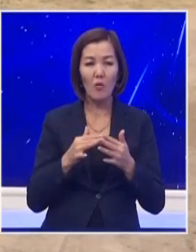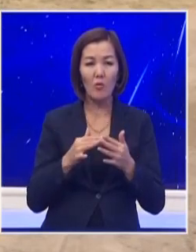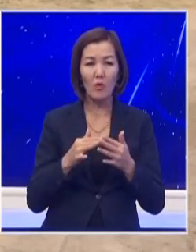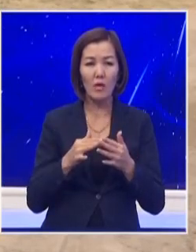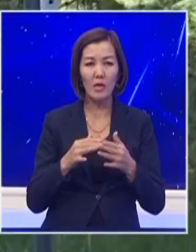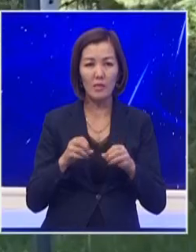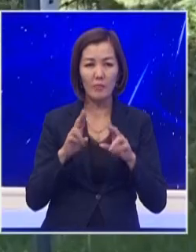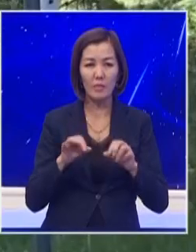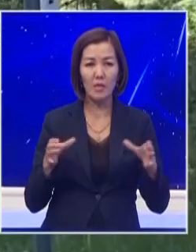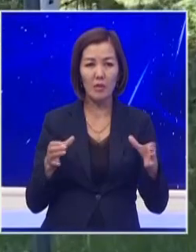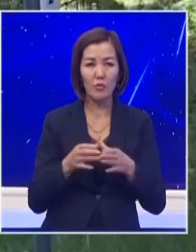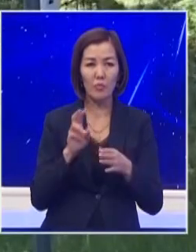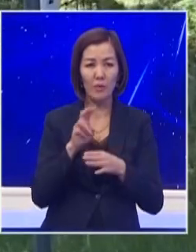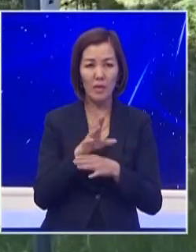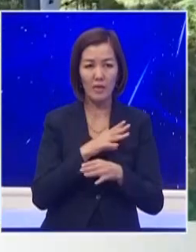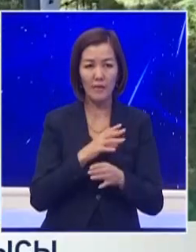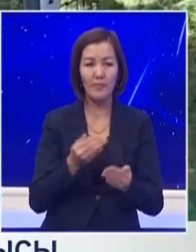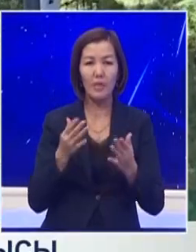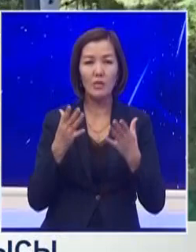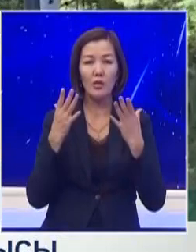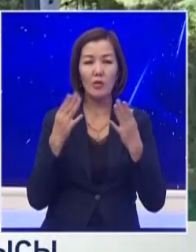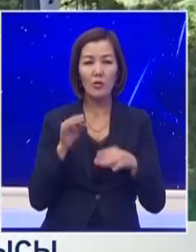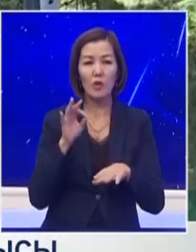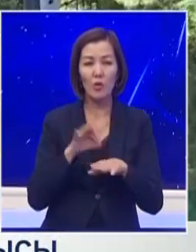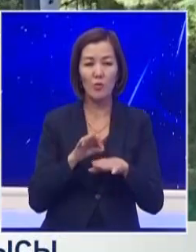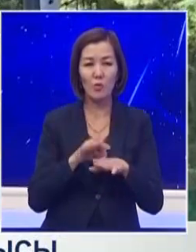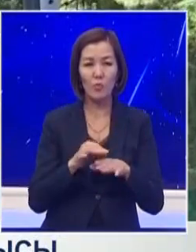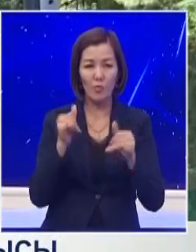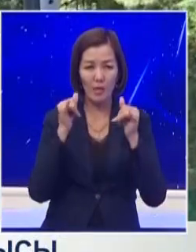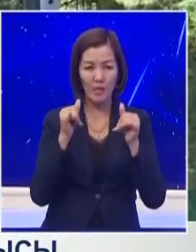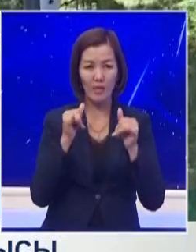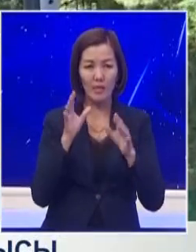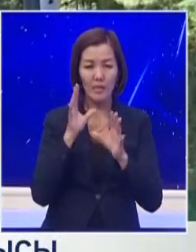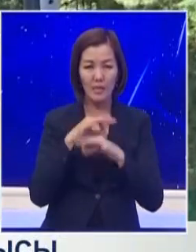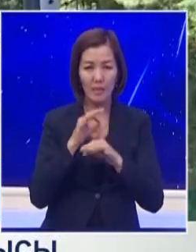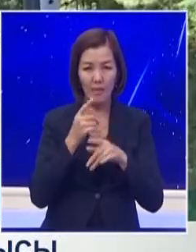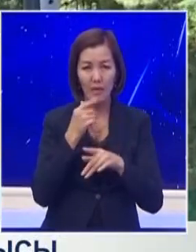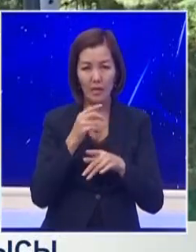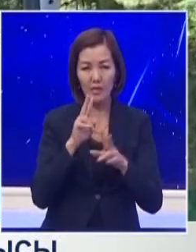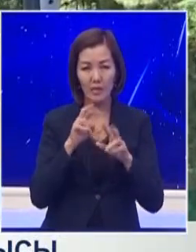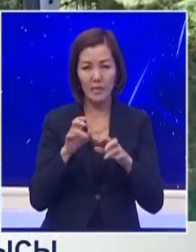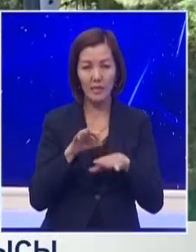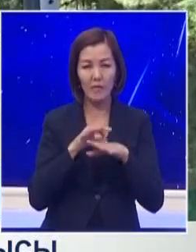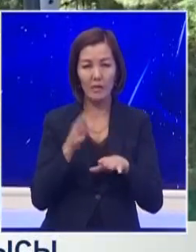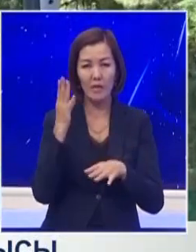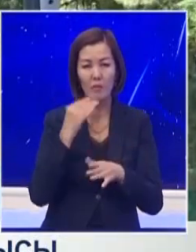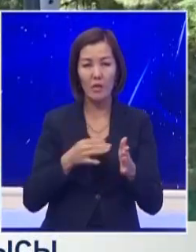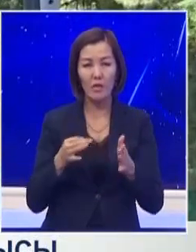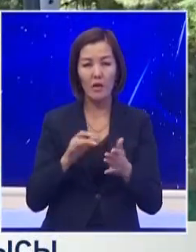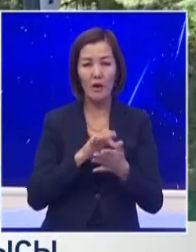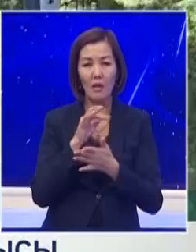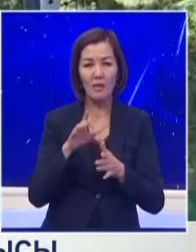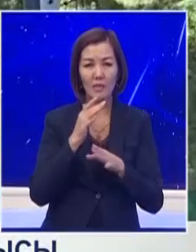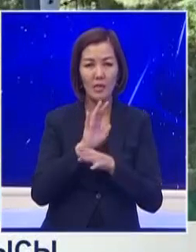тобы жіберілді. Қазіргі күні ауырған малдан патологиялық сынама алынып, Алматы қаласына лабораторияға